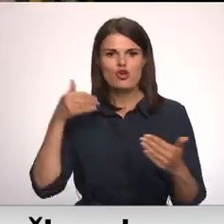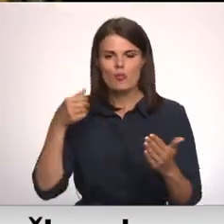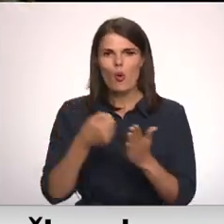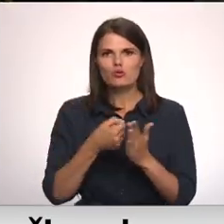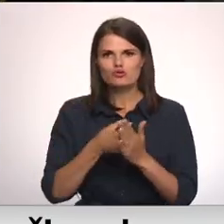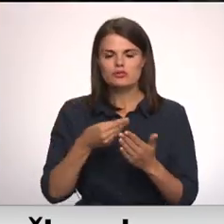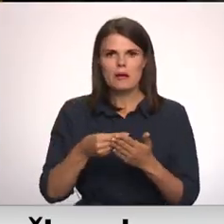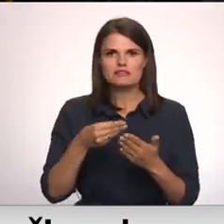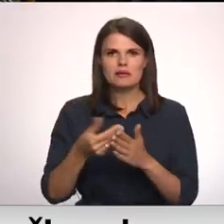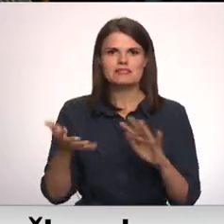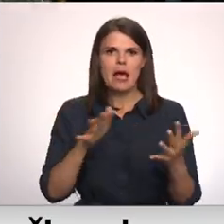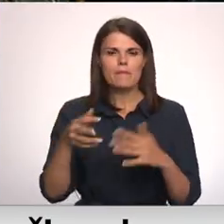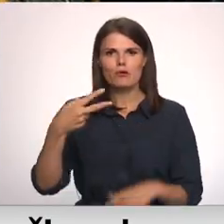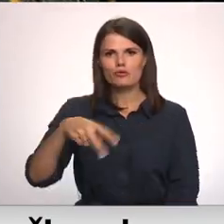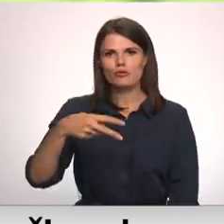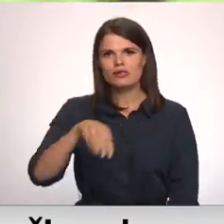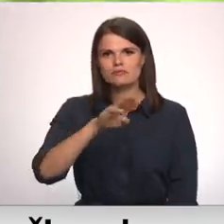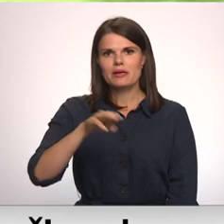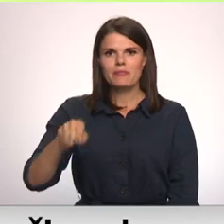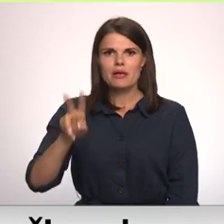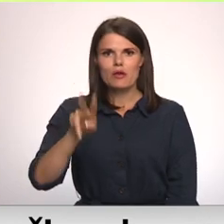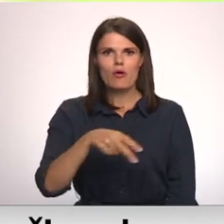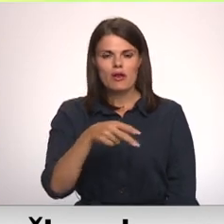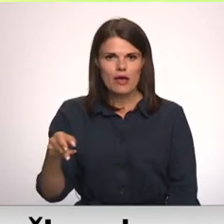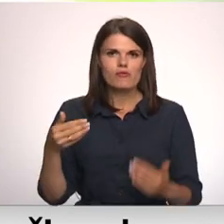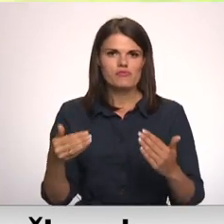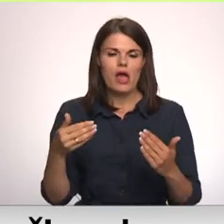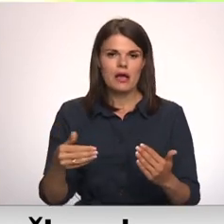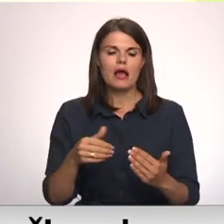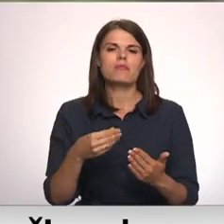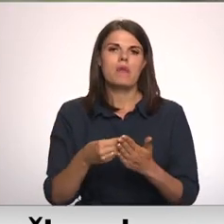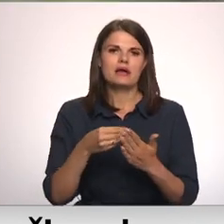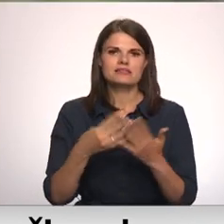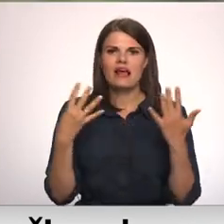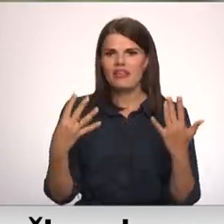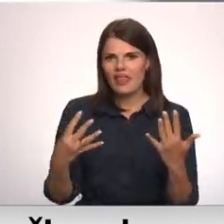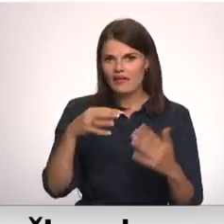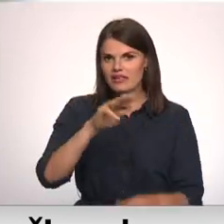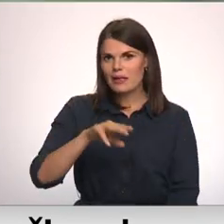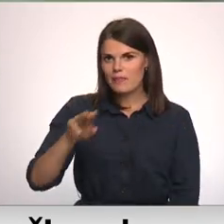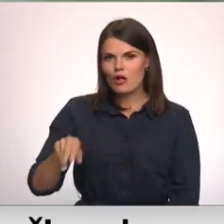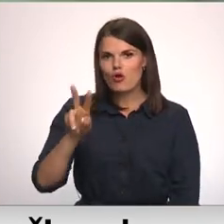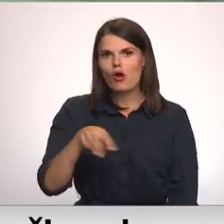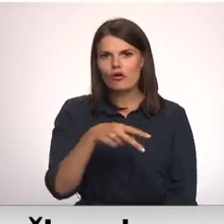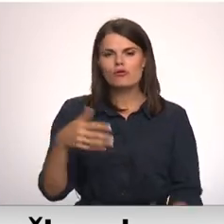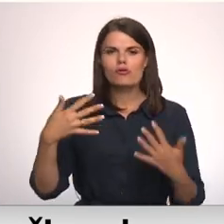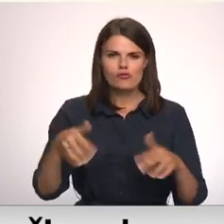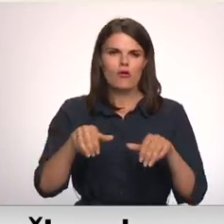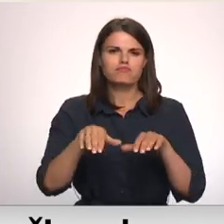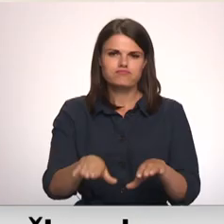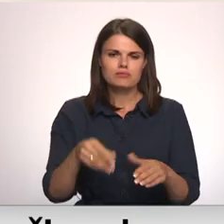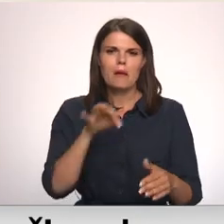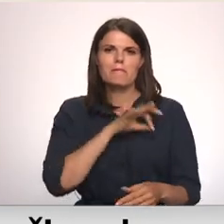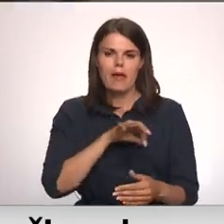uzturēšana izmaksājusi ap 20 miljonu eiro, tagad aptuveni 9. Jau esot nolemts, ka peļņa tikšot izmantota infrastruktūras